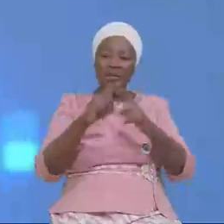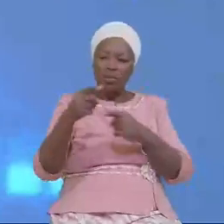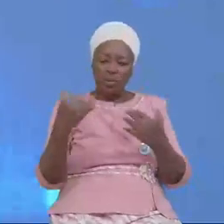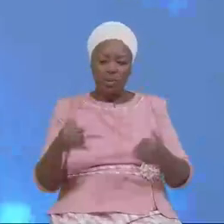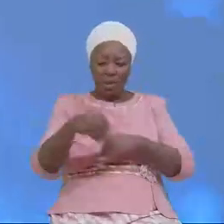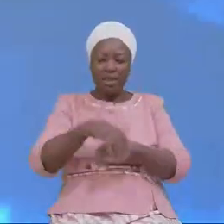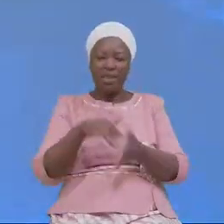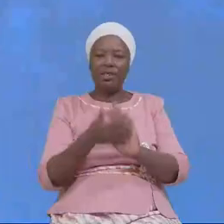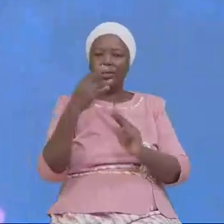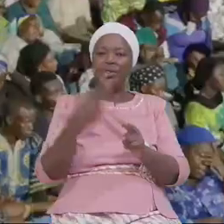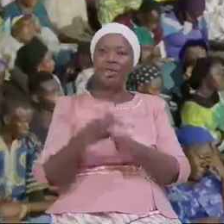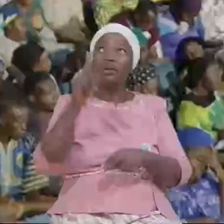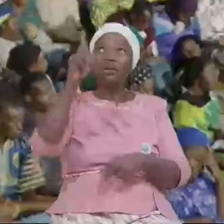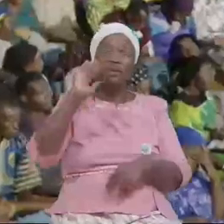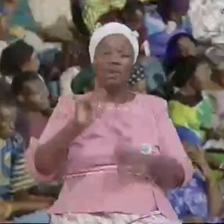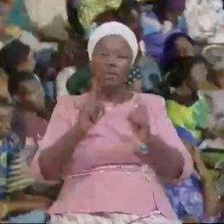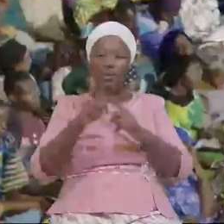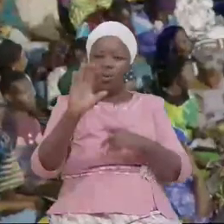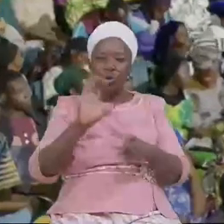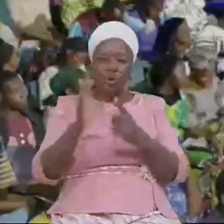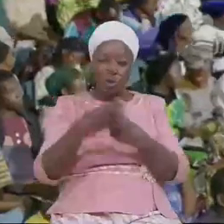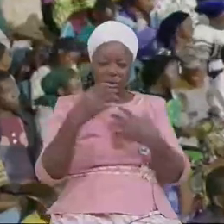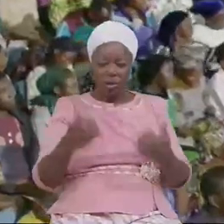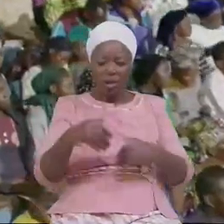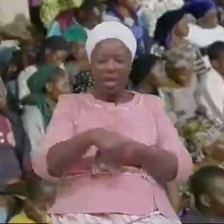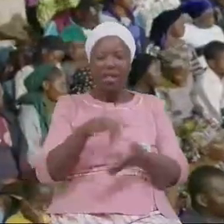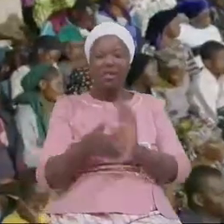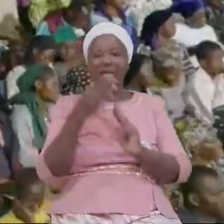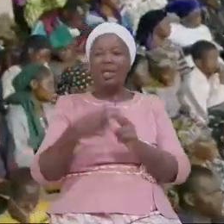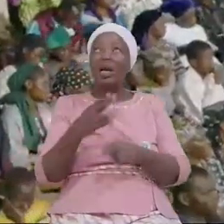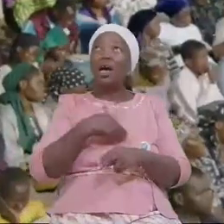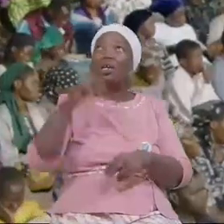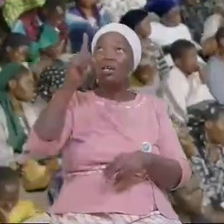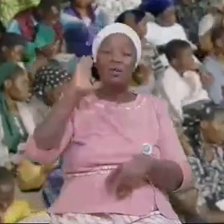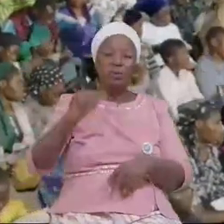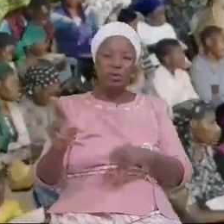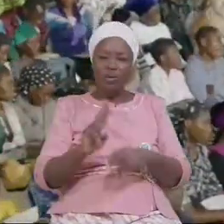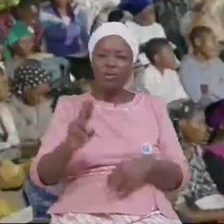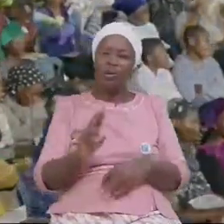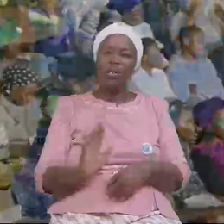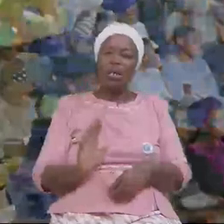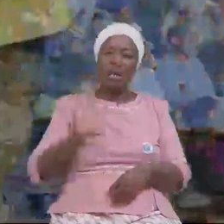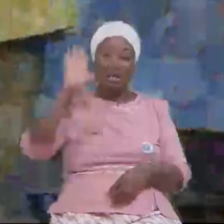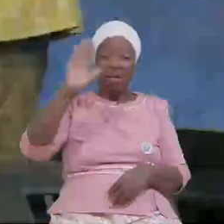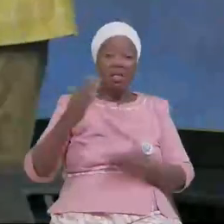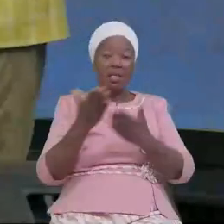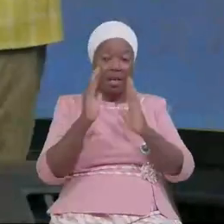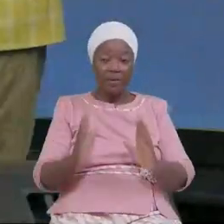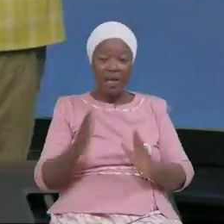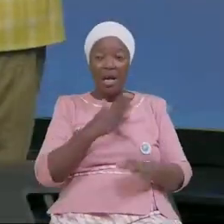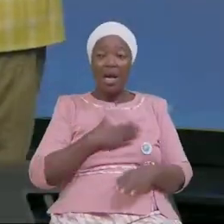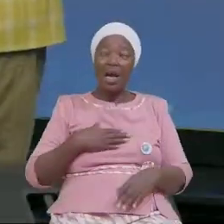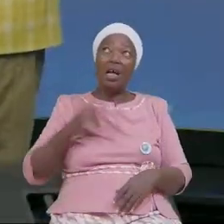va parler à votre condition ce soir. Il va utiliser son serviteur et sa parole